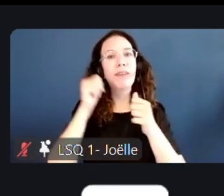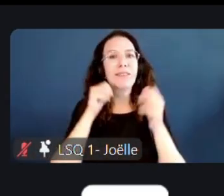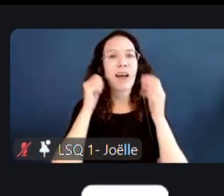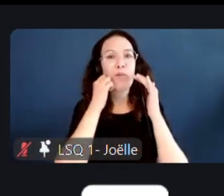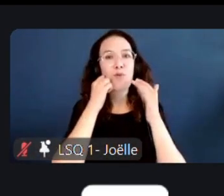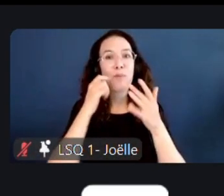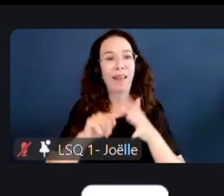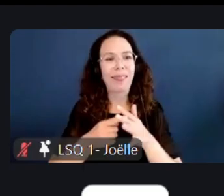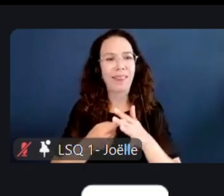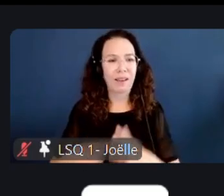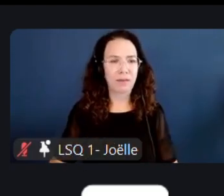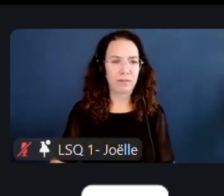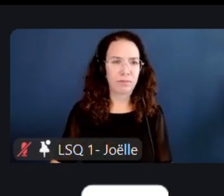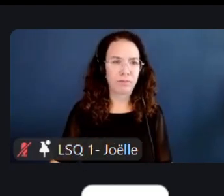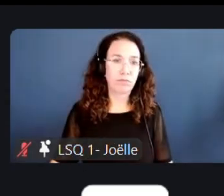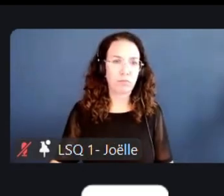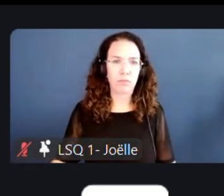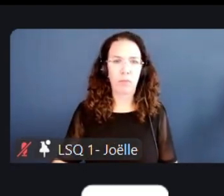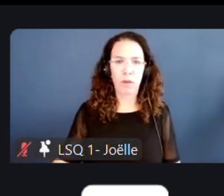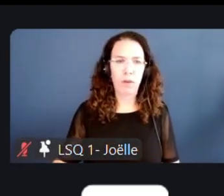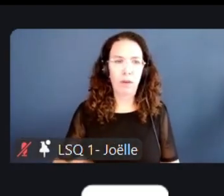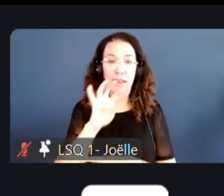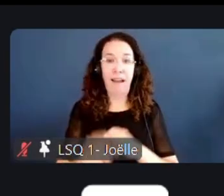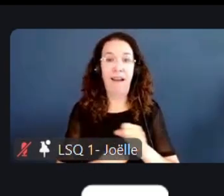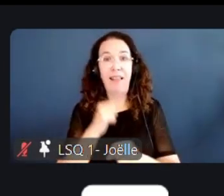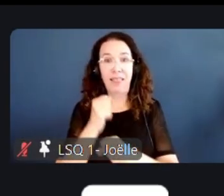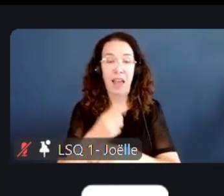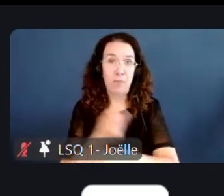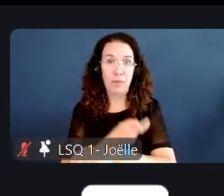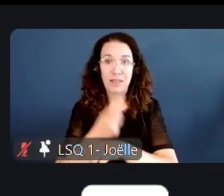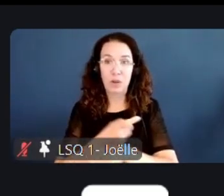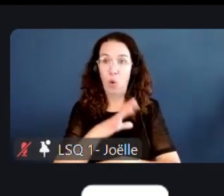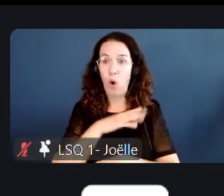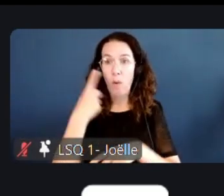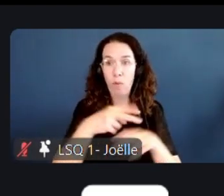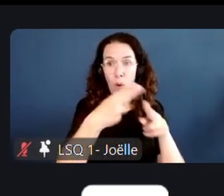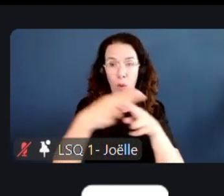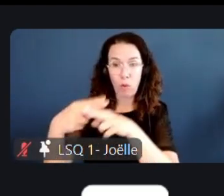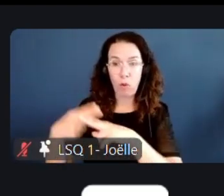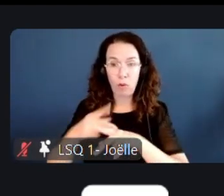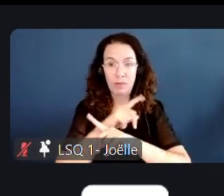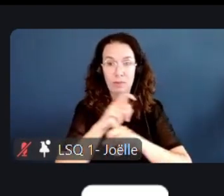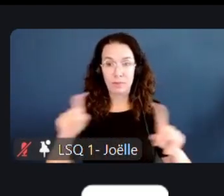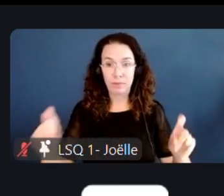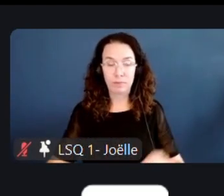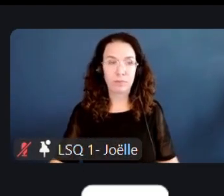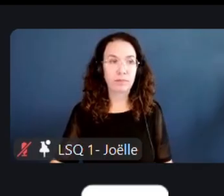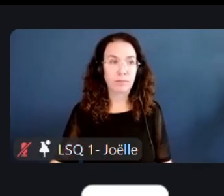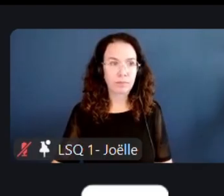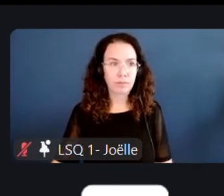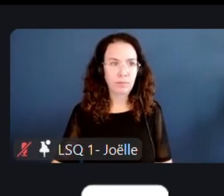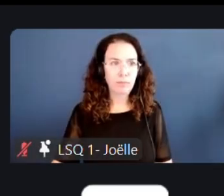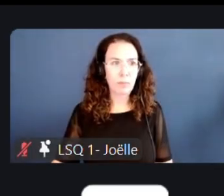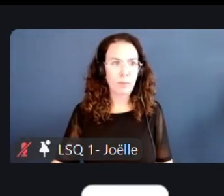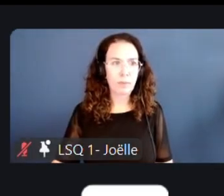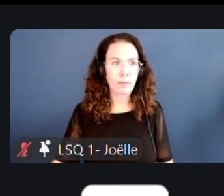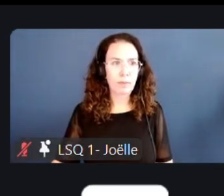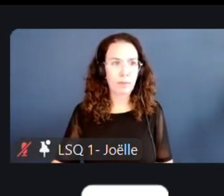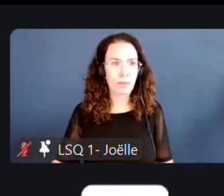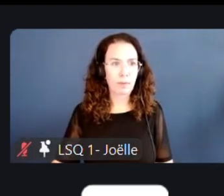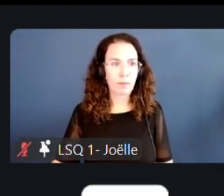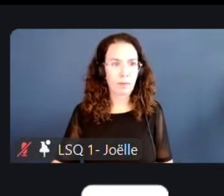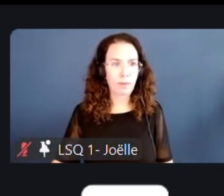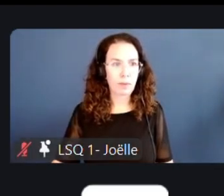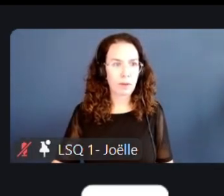de 40 termes médicaux existent pour nommer les combinaisons spécifiques. Certaines personnes qui ont des variations des